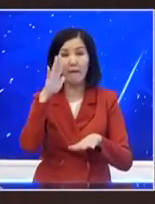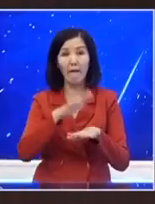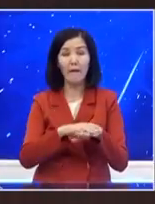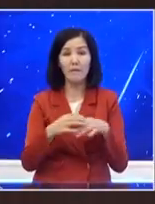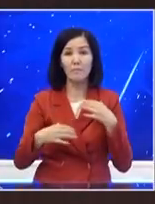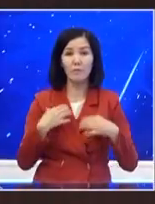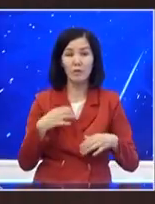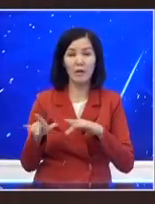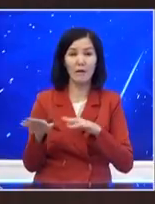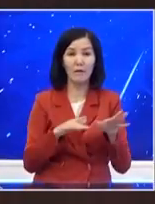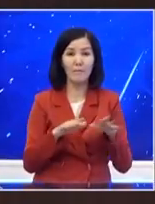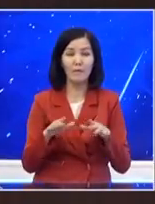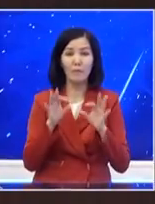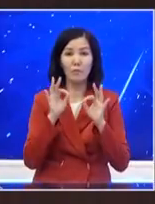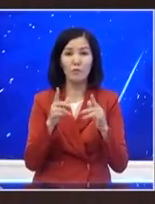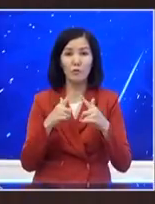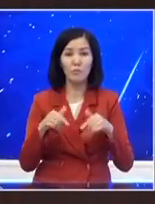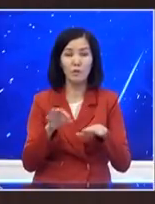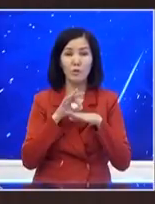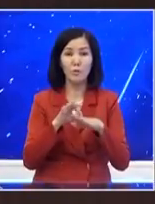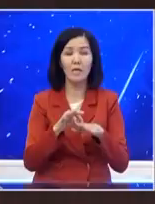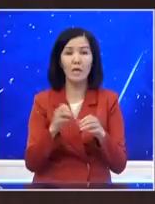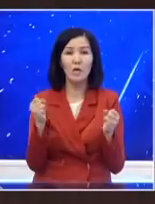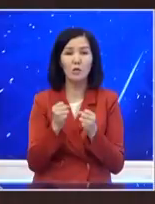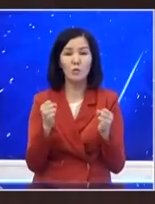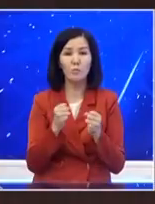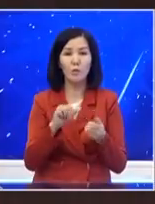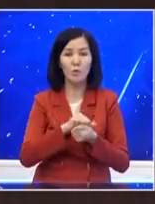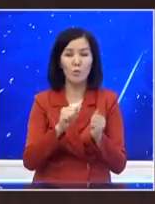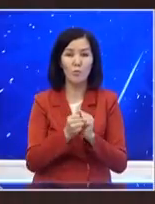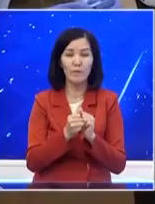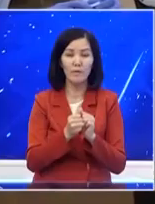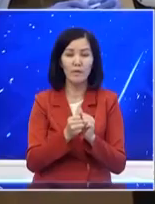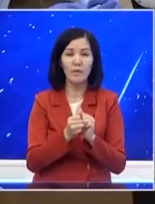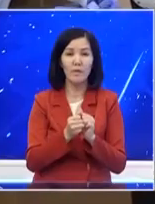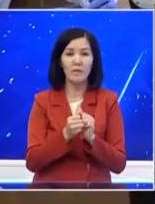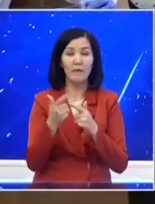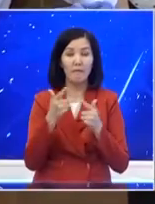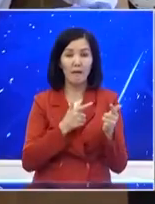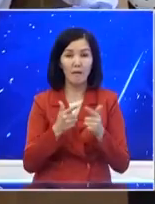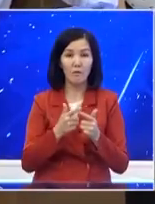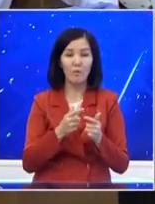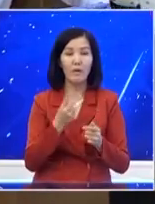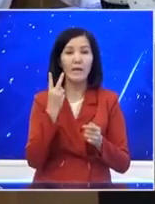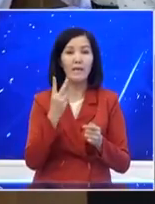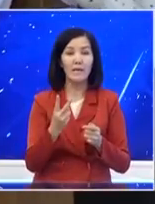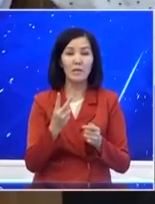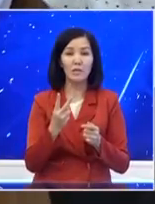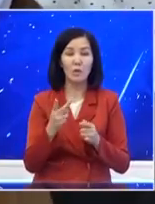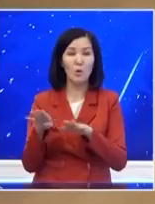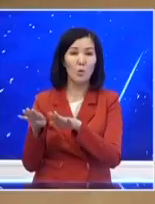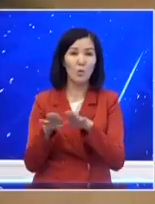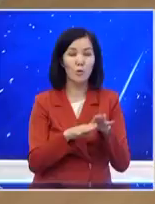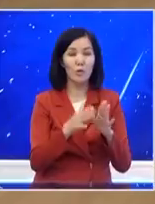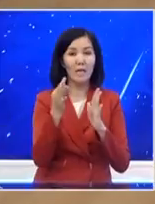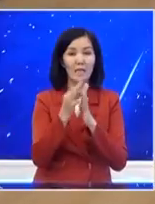қимылдап, отымды ұйымдастыру керек. Қақаған қыста өздеріңіз көмірсіз отырмайсыздар. Екінші мәселе ОБТ. Облыста жүргізіліп жатқанына